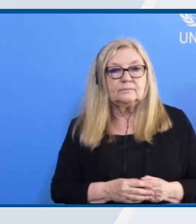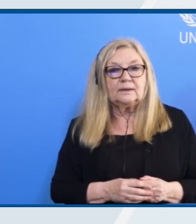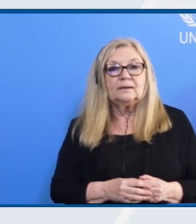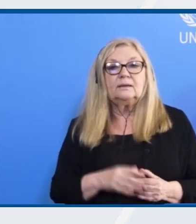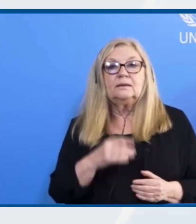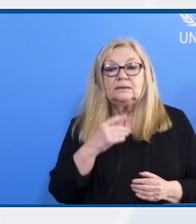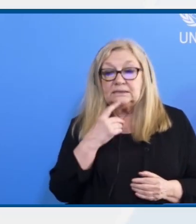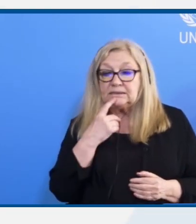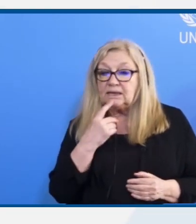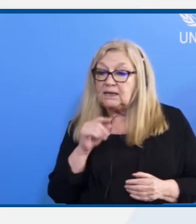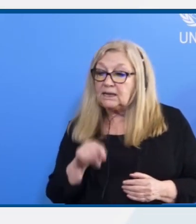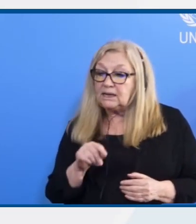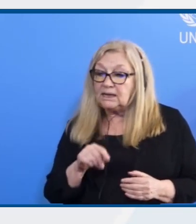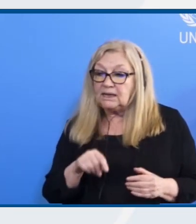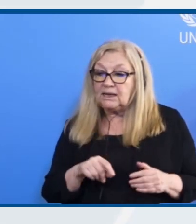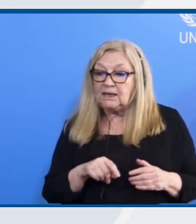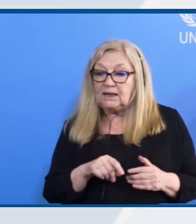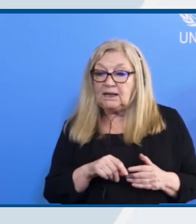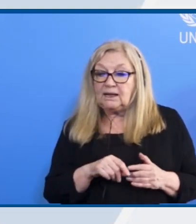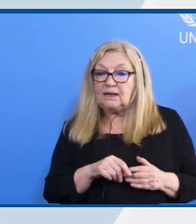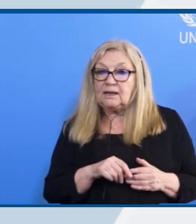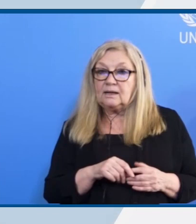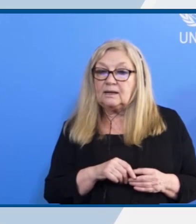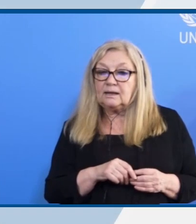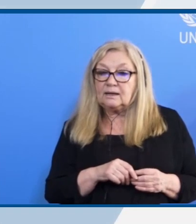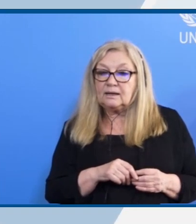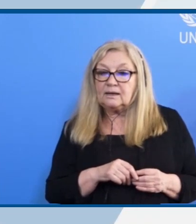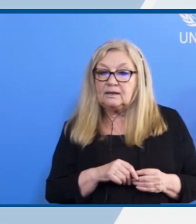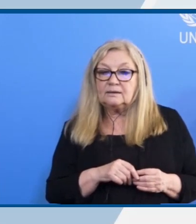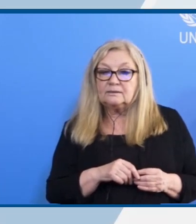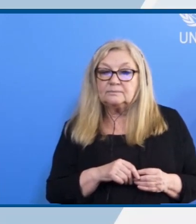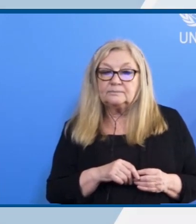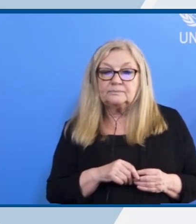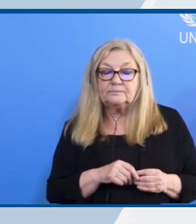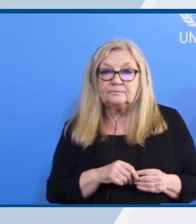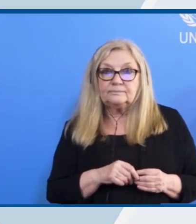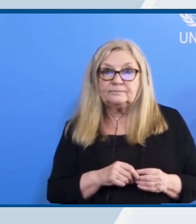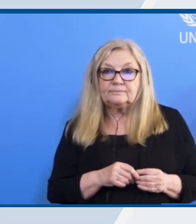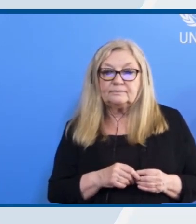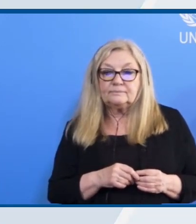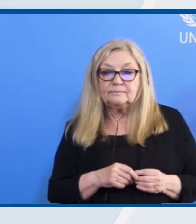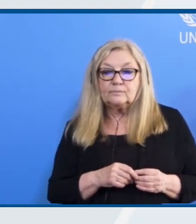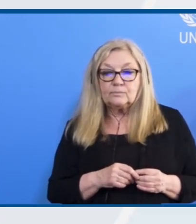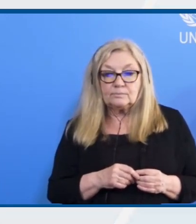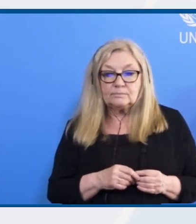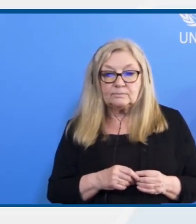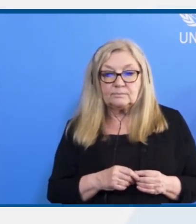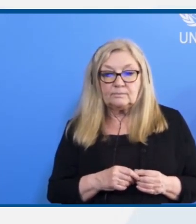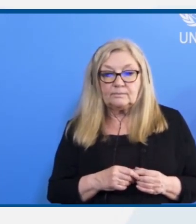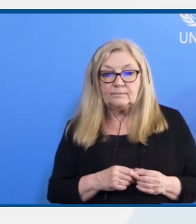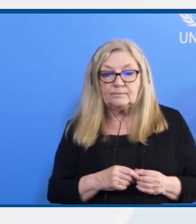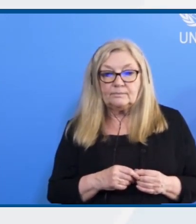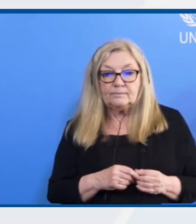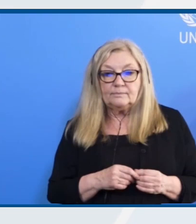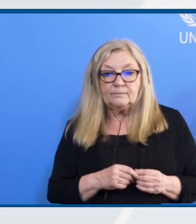लेवलला जसं की उमेद MSRLM आहे किंवा लोकल बँक आहेत आणि गव्हर्नमेंटचं जे डिपार्टमेंट आहे,